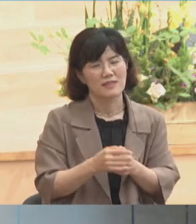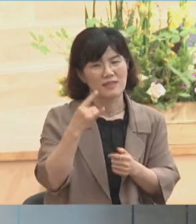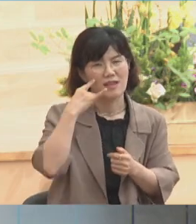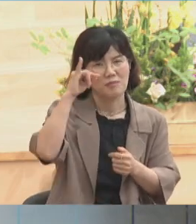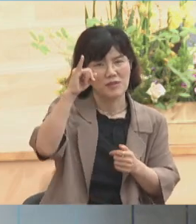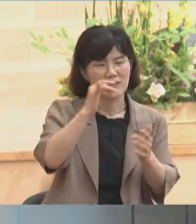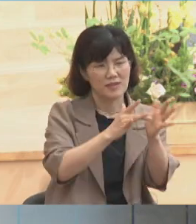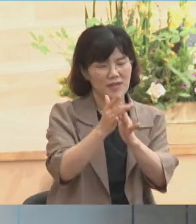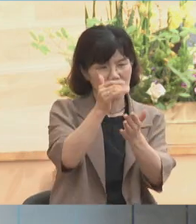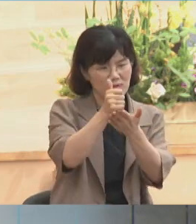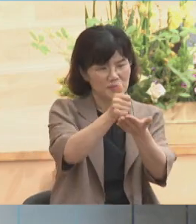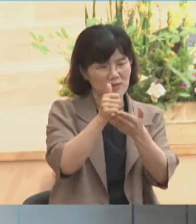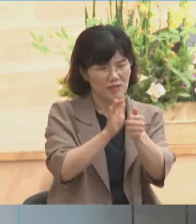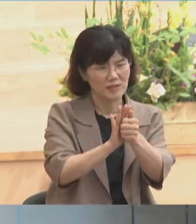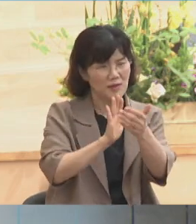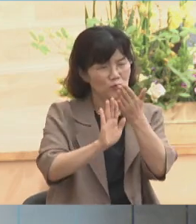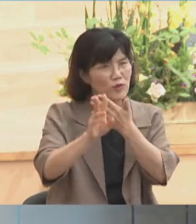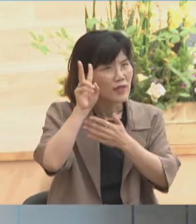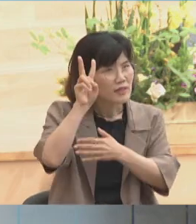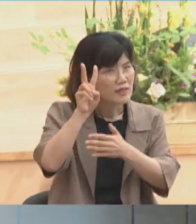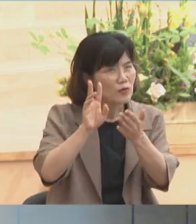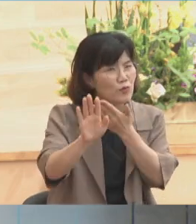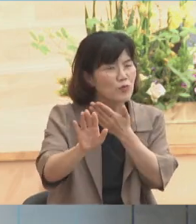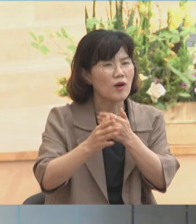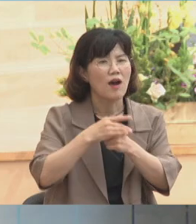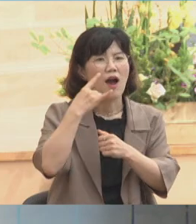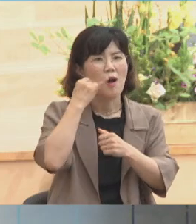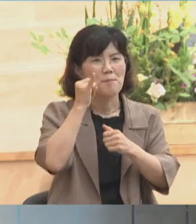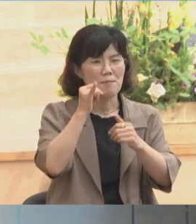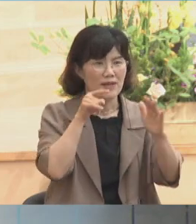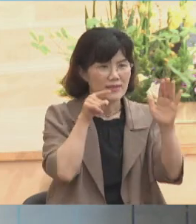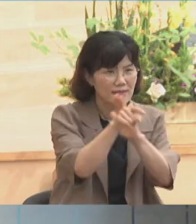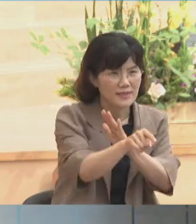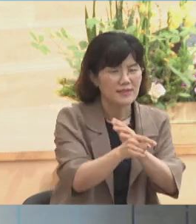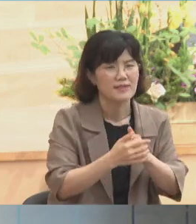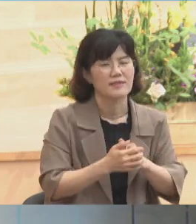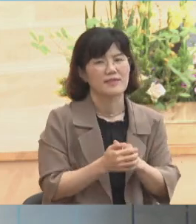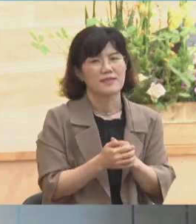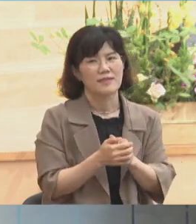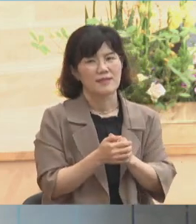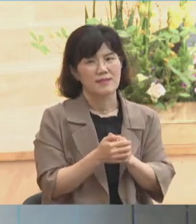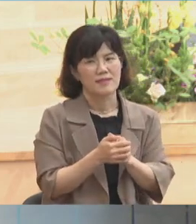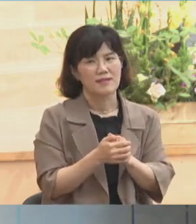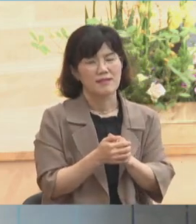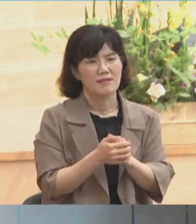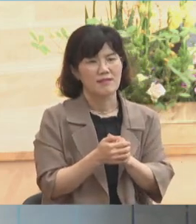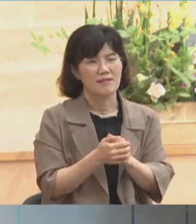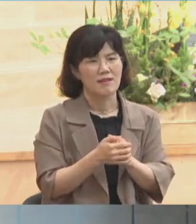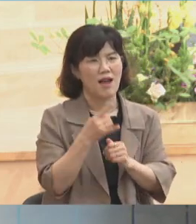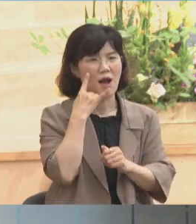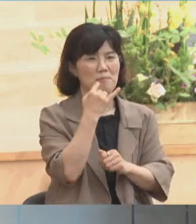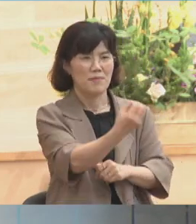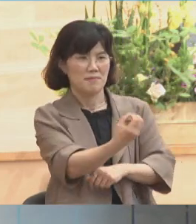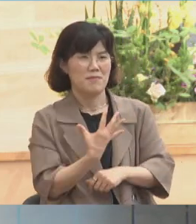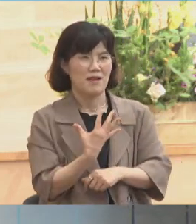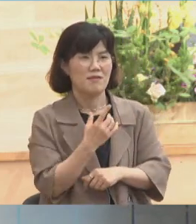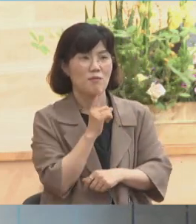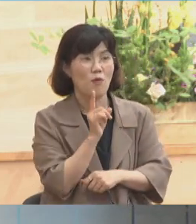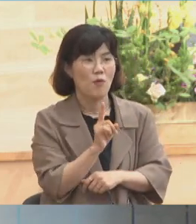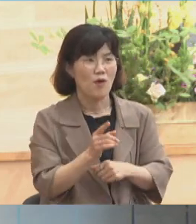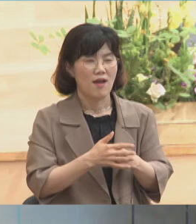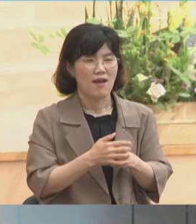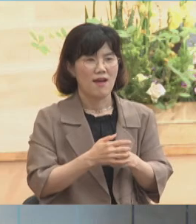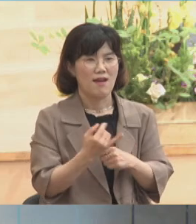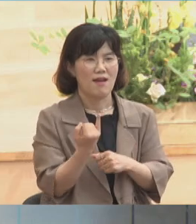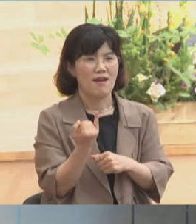어머니가 예수님을 영접하고 이틀 뒤 어머니를 찾아갔습니다. 저에게 이렇게 말씀하셨습니다.